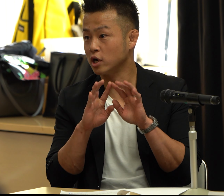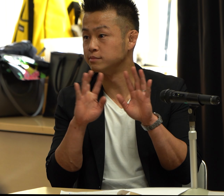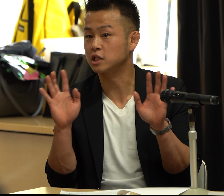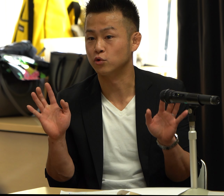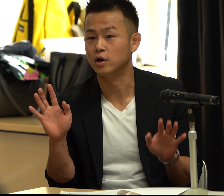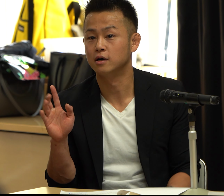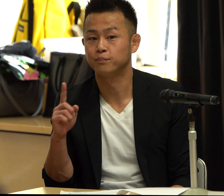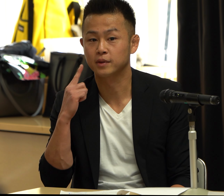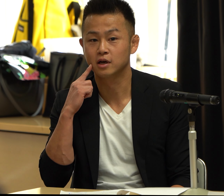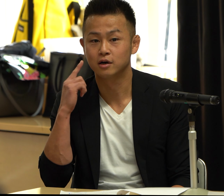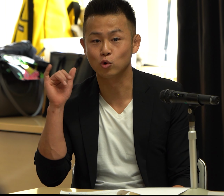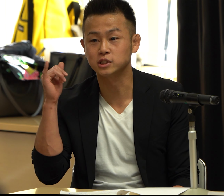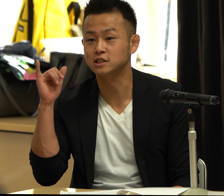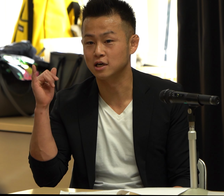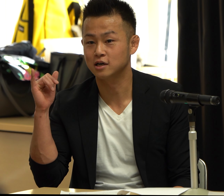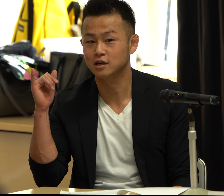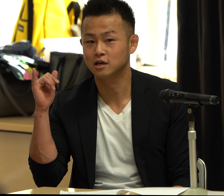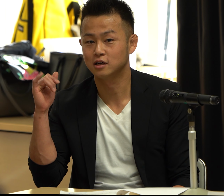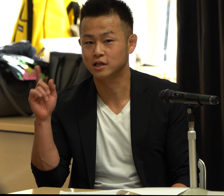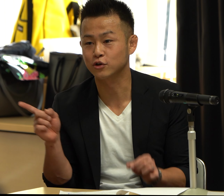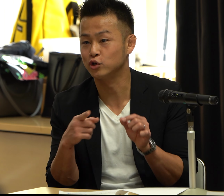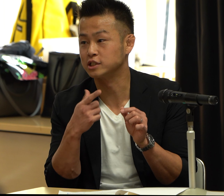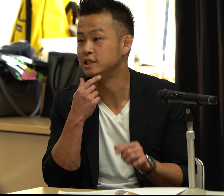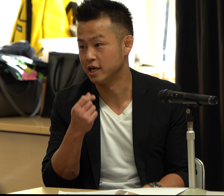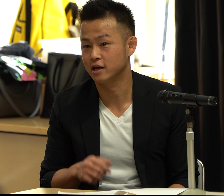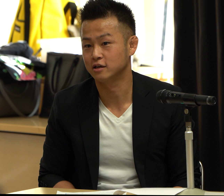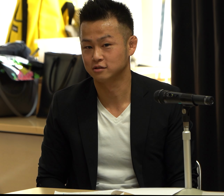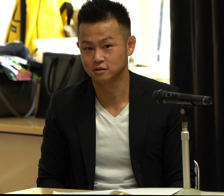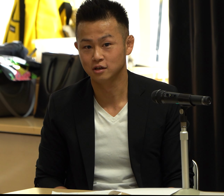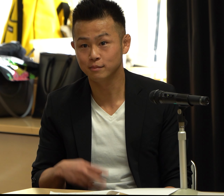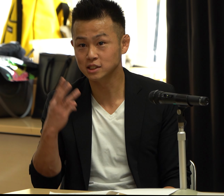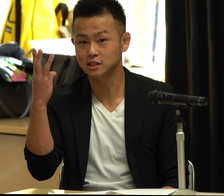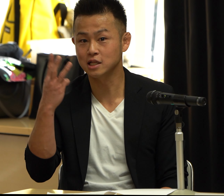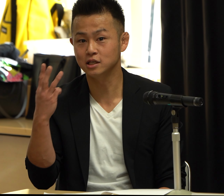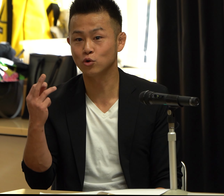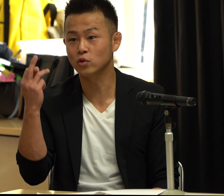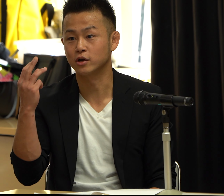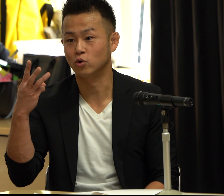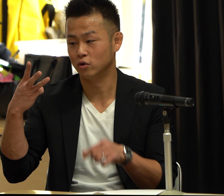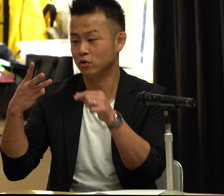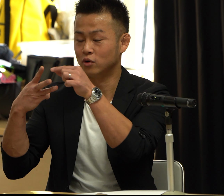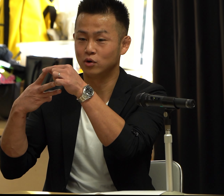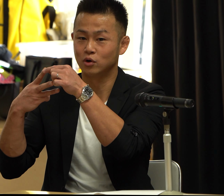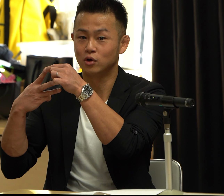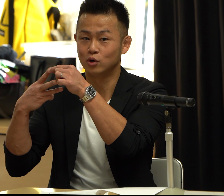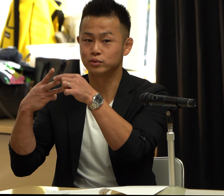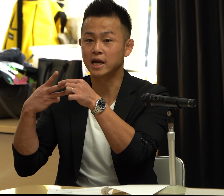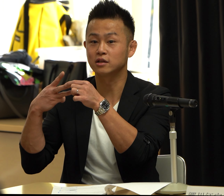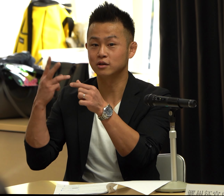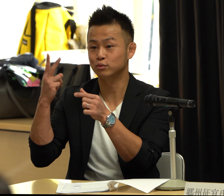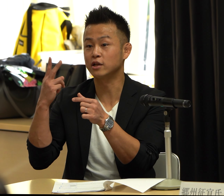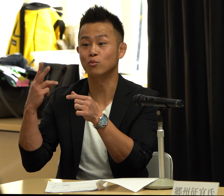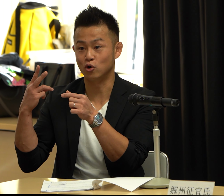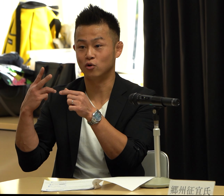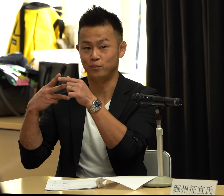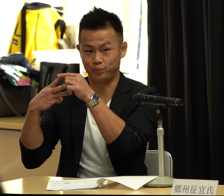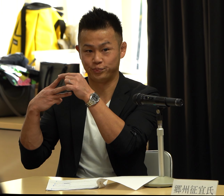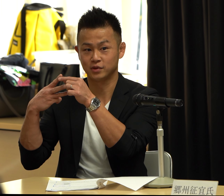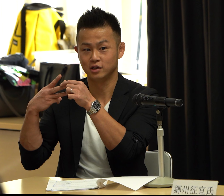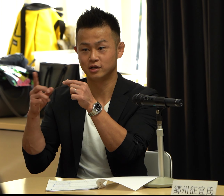野球を始めたのは両親が野球が好きで、3人兄弟の2人